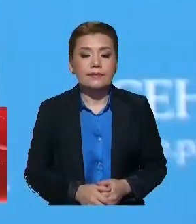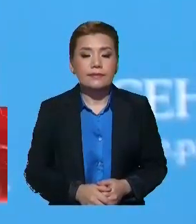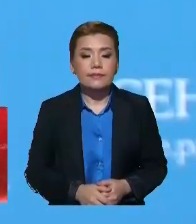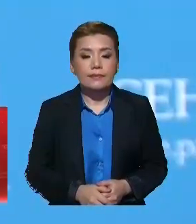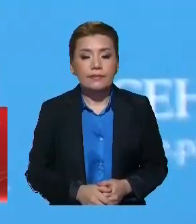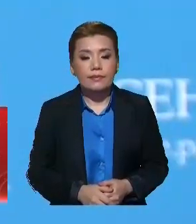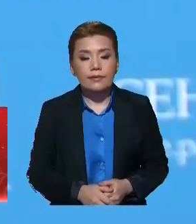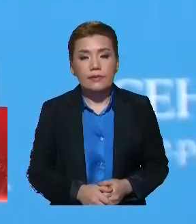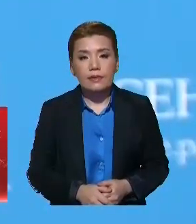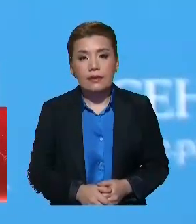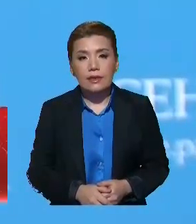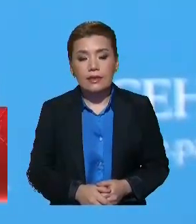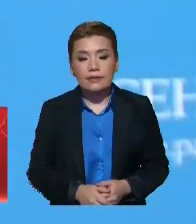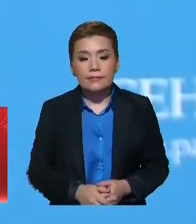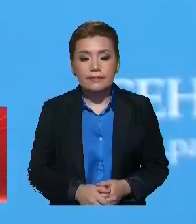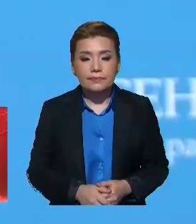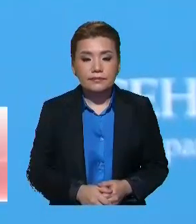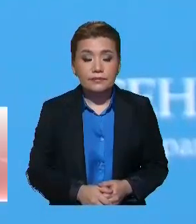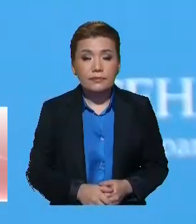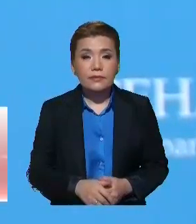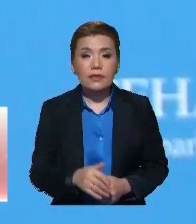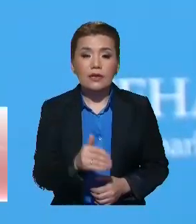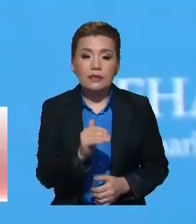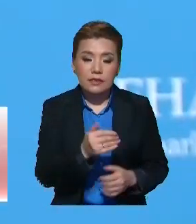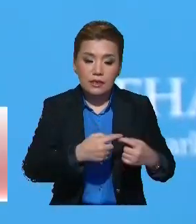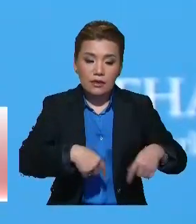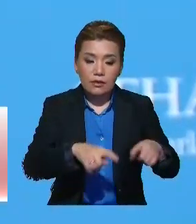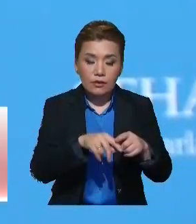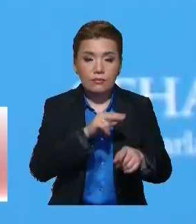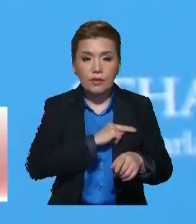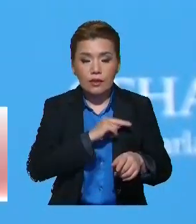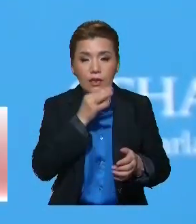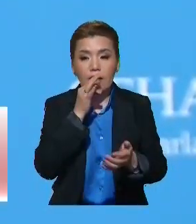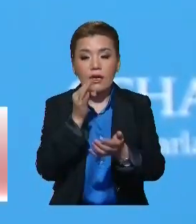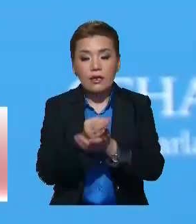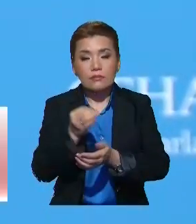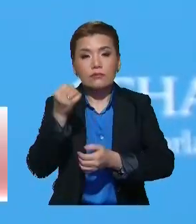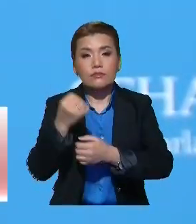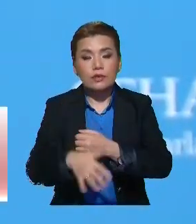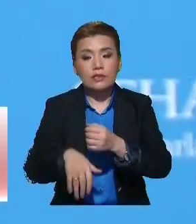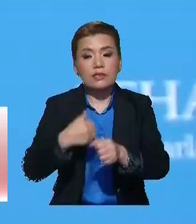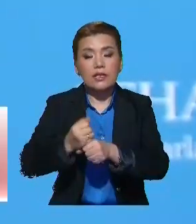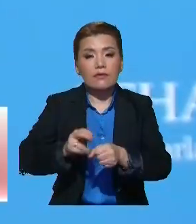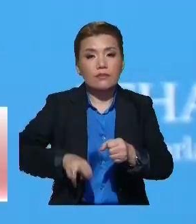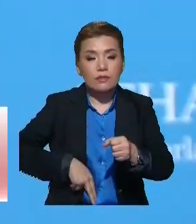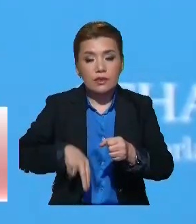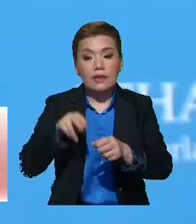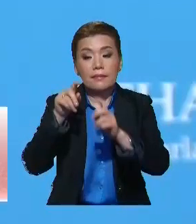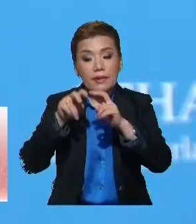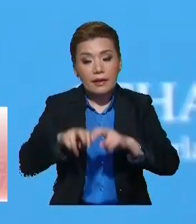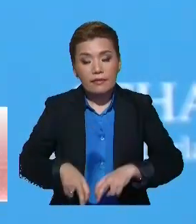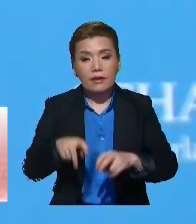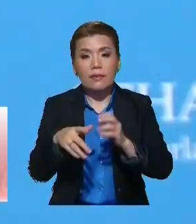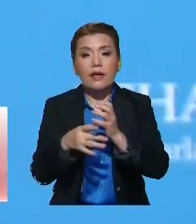Будем как раз руководителей. Жеке құраммен жұмыс істеуге бірінші кезекте жауапты орта буын басшыларын тексеріп, аттестациядан өткізіп, талапқа